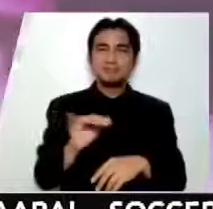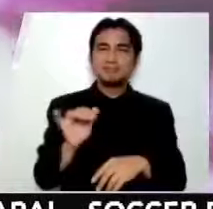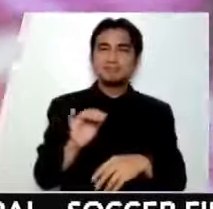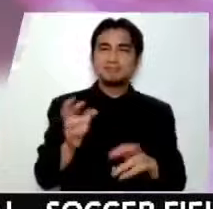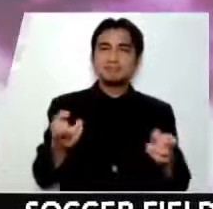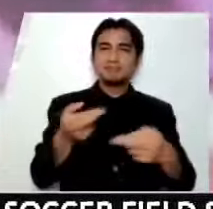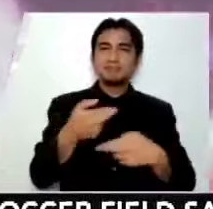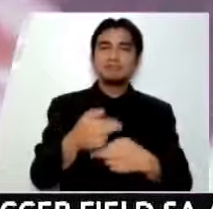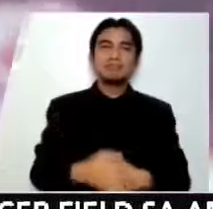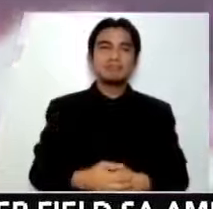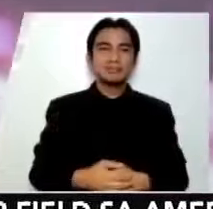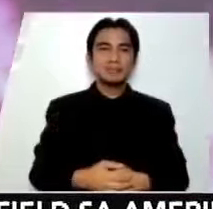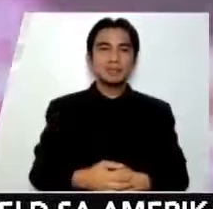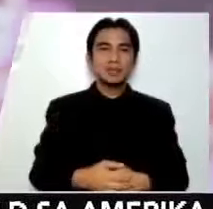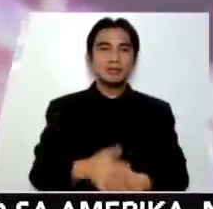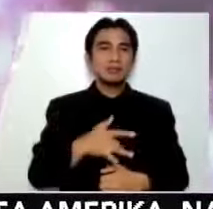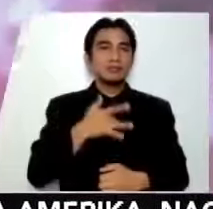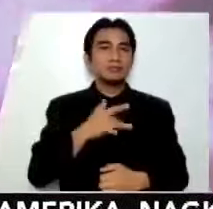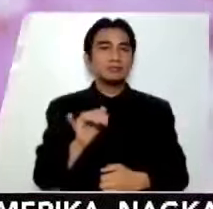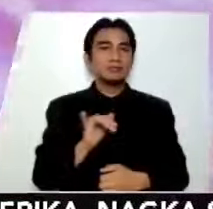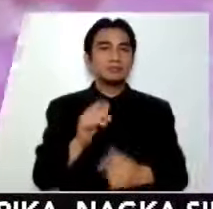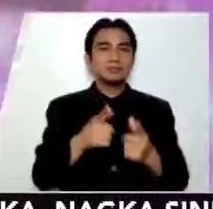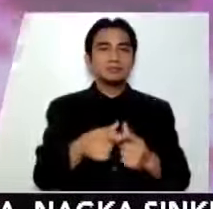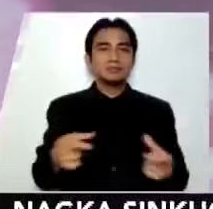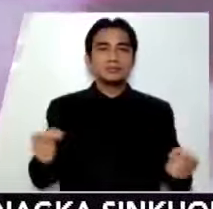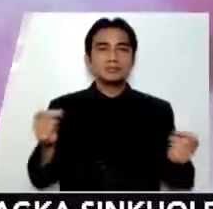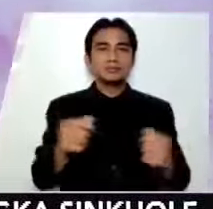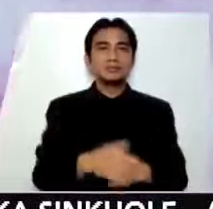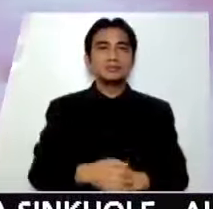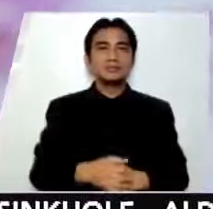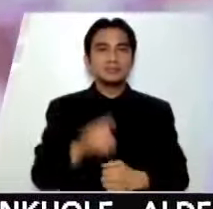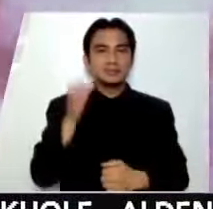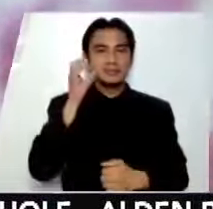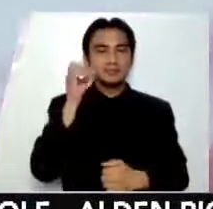Katrina Son, nagbabalita para sa GMA Integrated News.